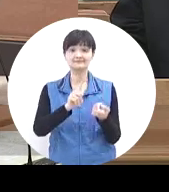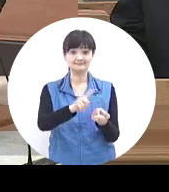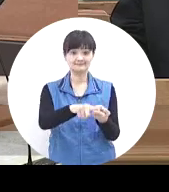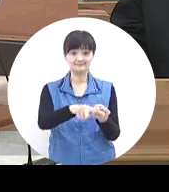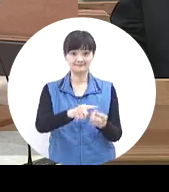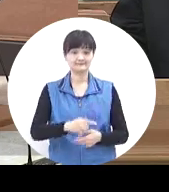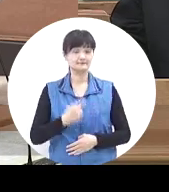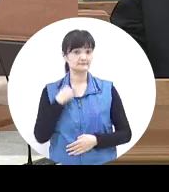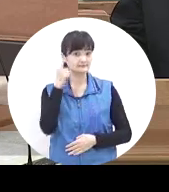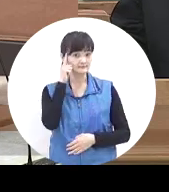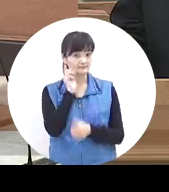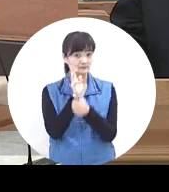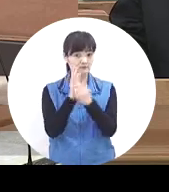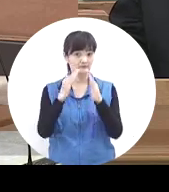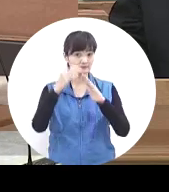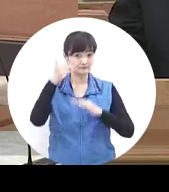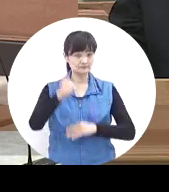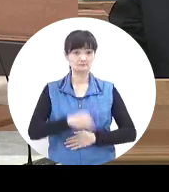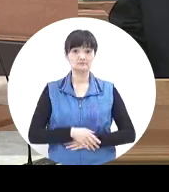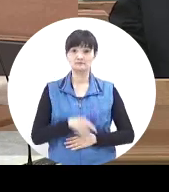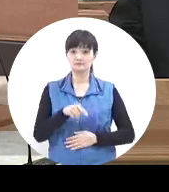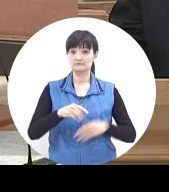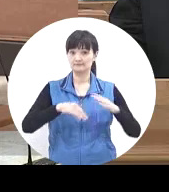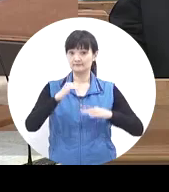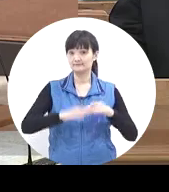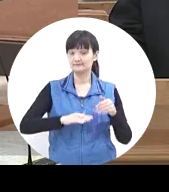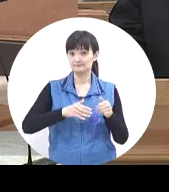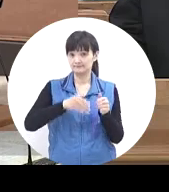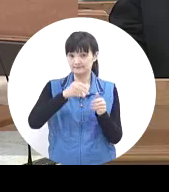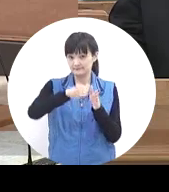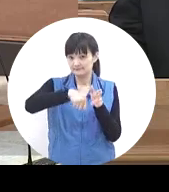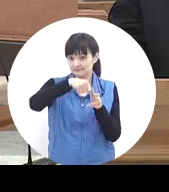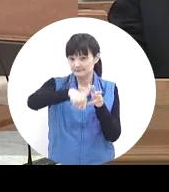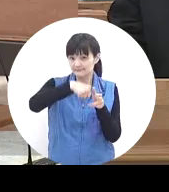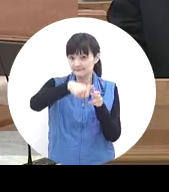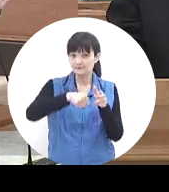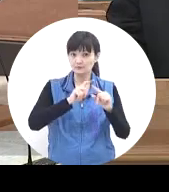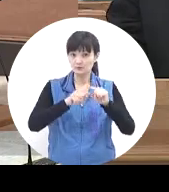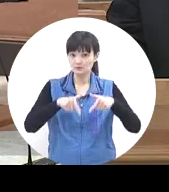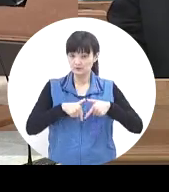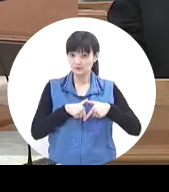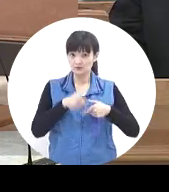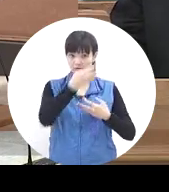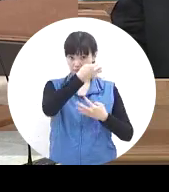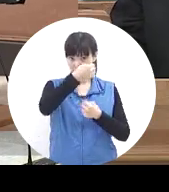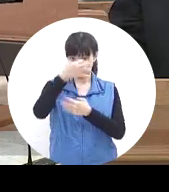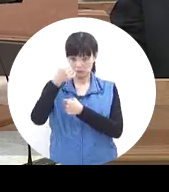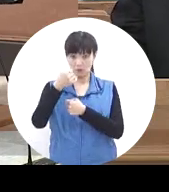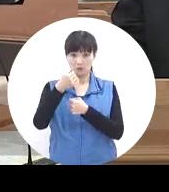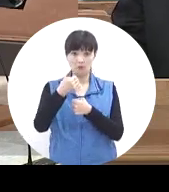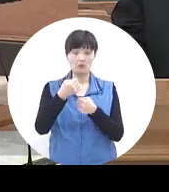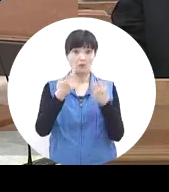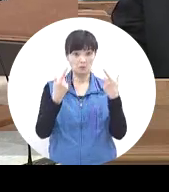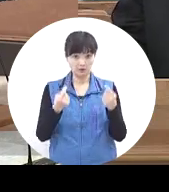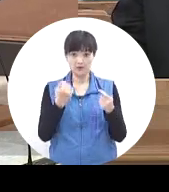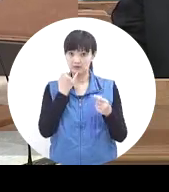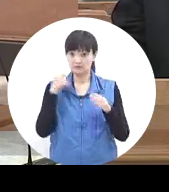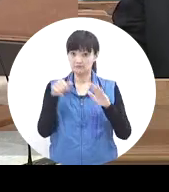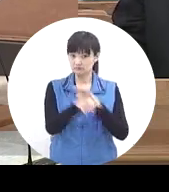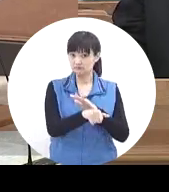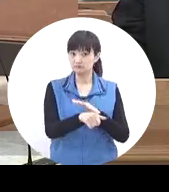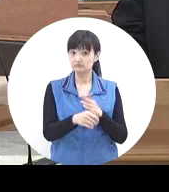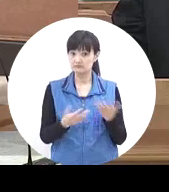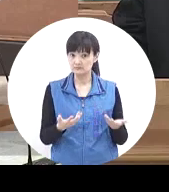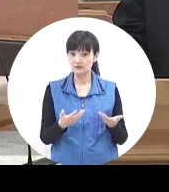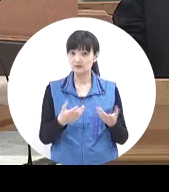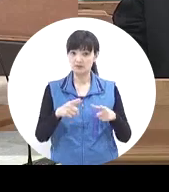长，这个协拍中心可以如期进驻吗？那这个空间大概多少？那容纳我有